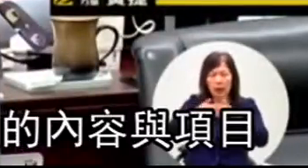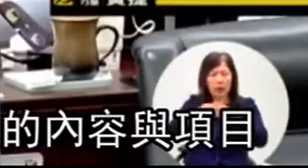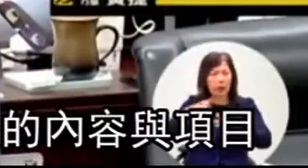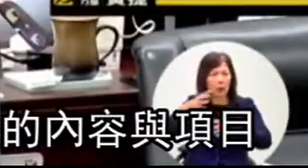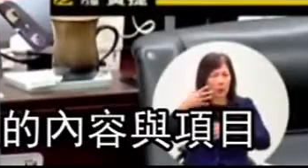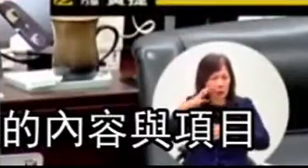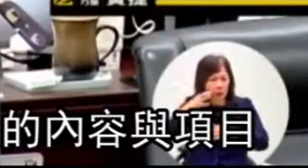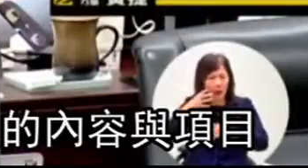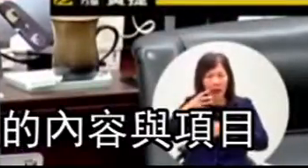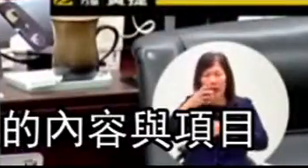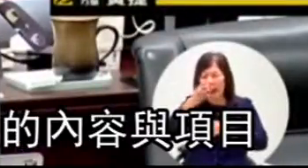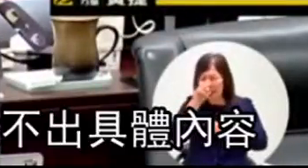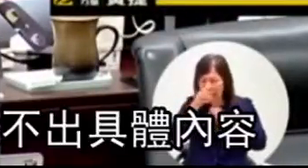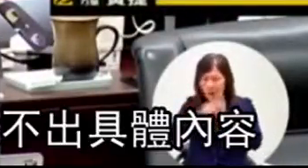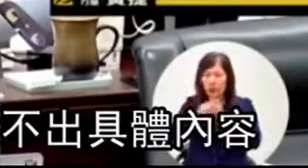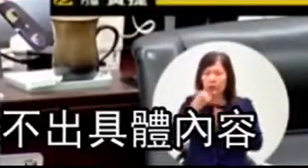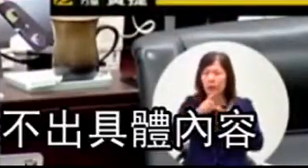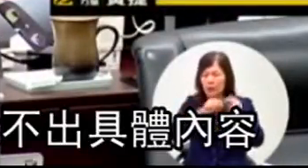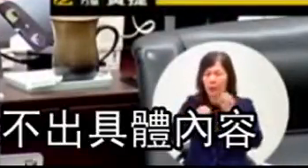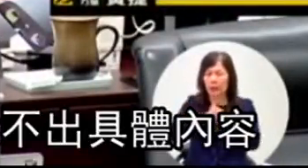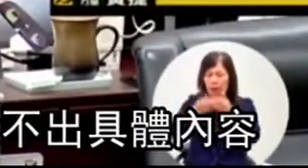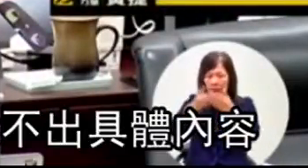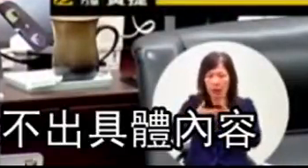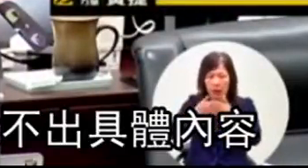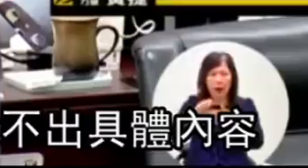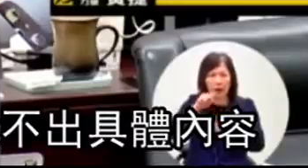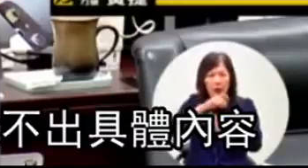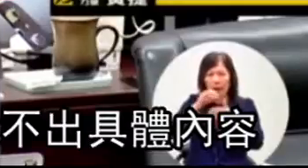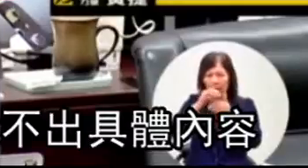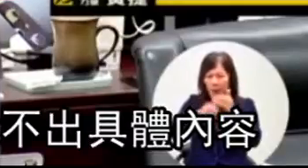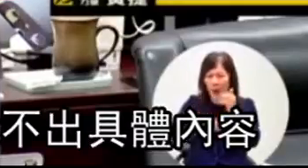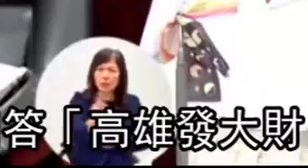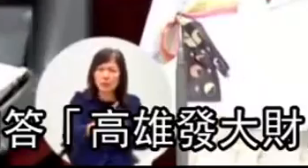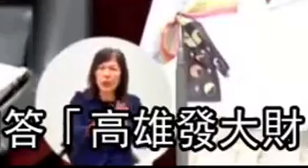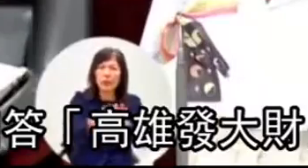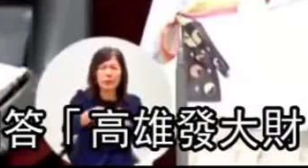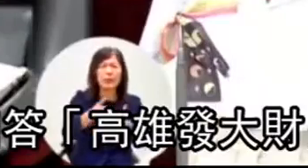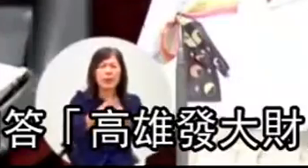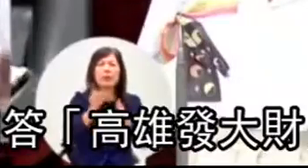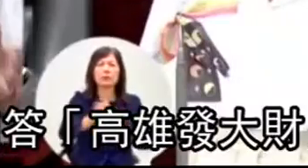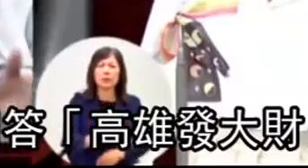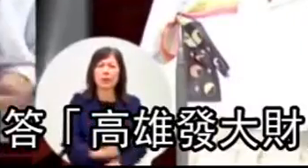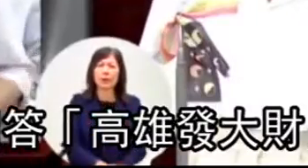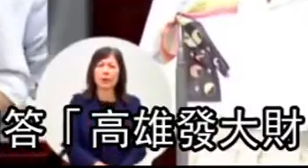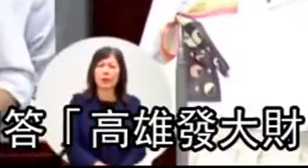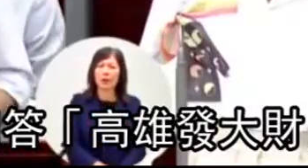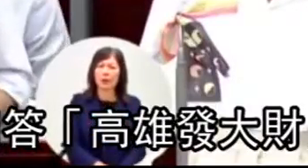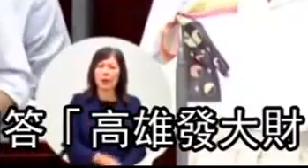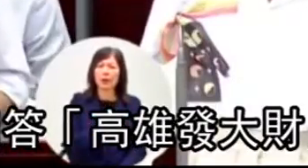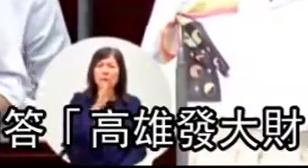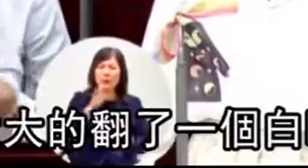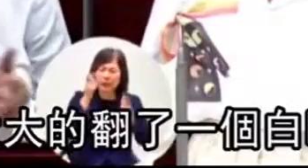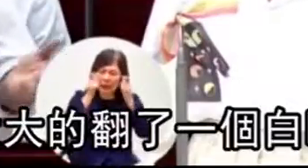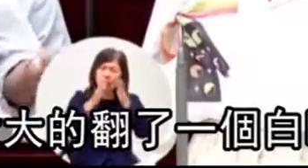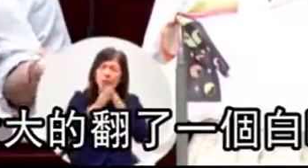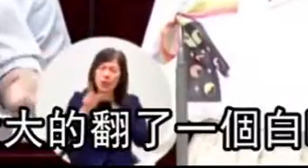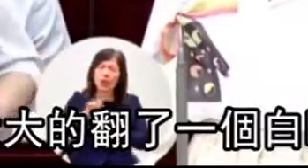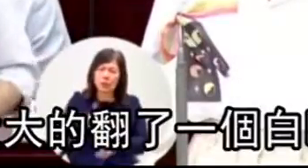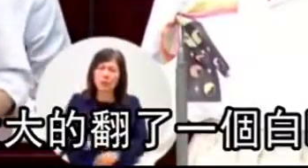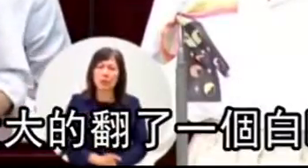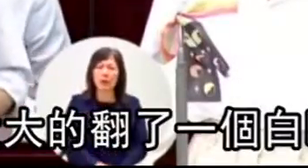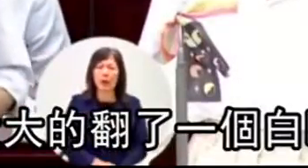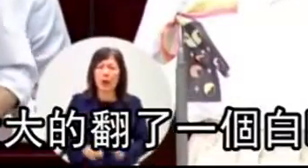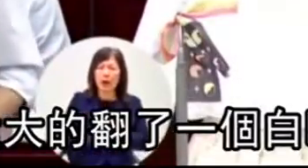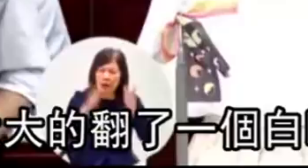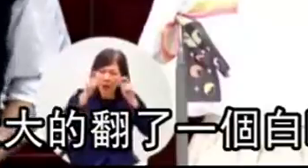紫荆区的内容与项目，竟然说不出具体内容，一直跳针回答高雄发大财，也让黄杰